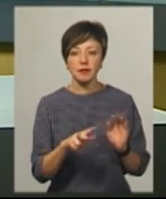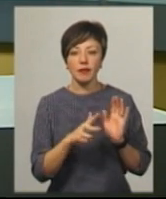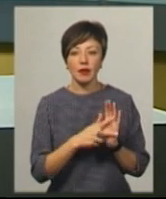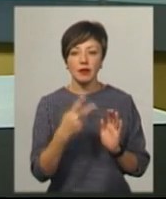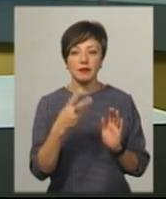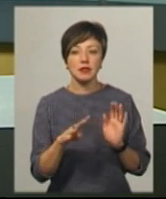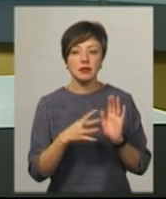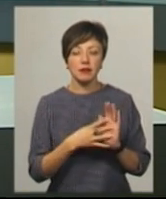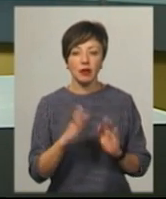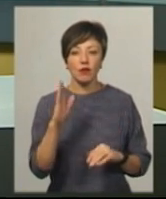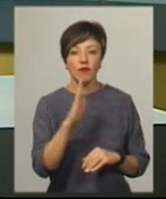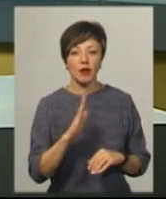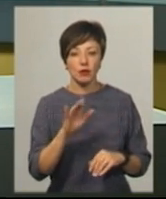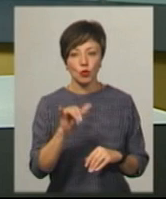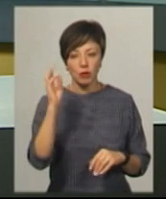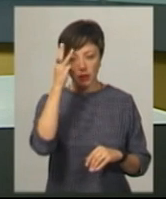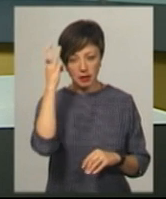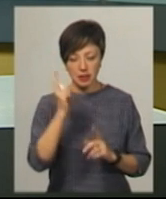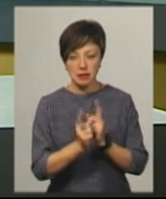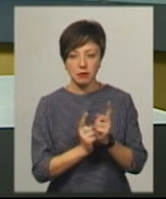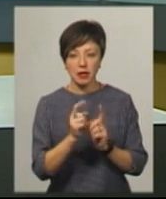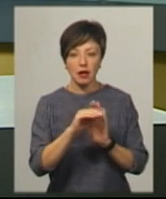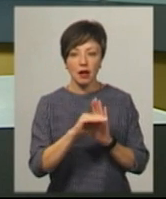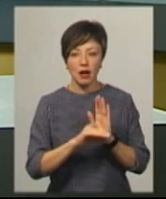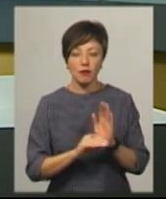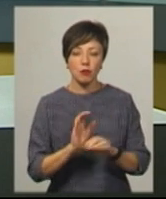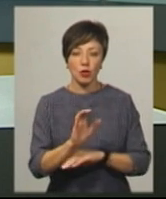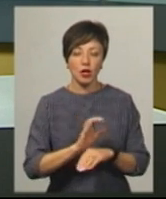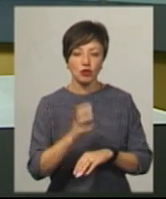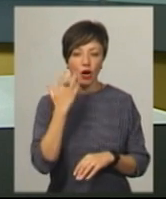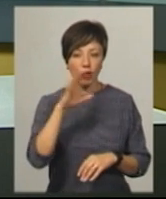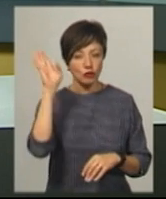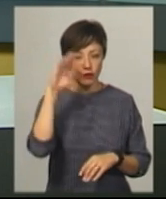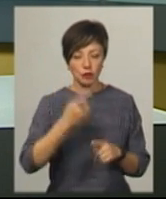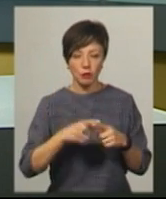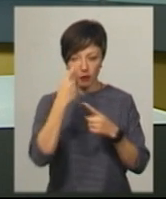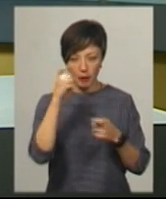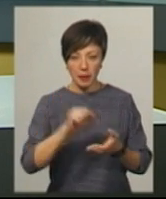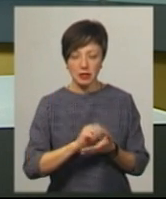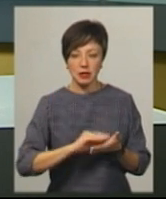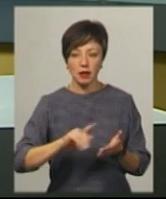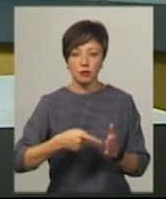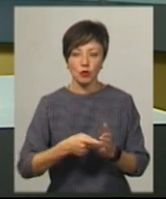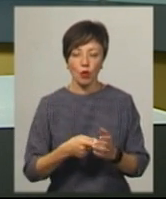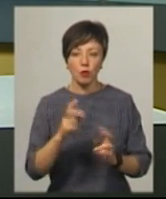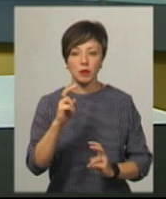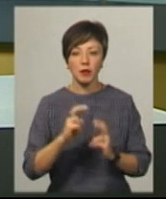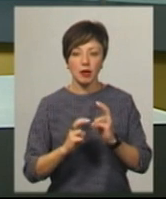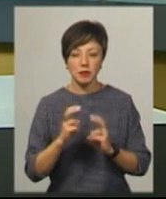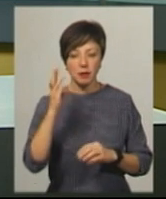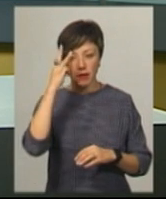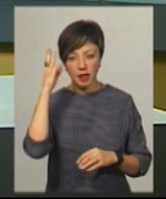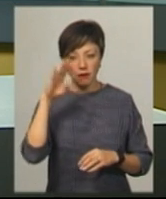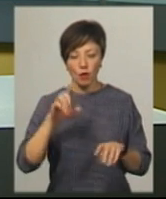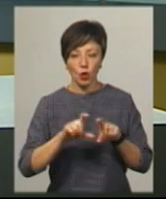28 та 29 вересня у Хмельницькому змінено графік подачі гарячої води. Про це повідомив прес-секретар міського комунального підприємства